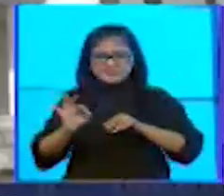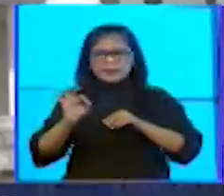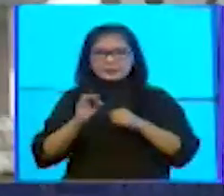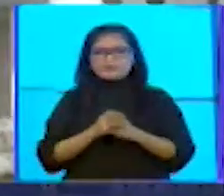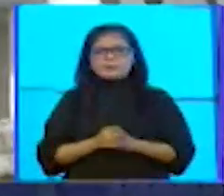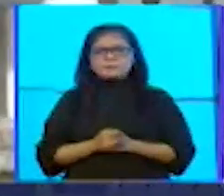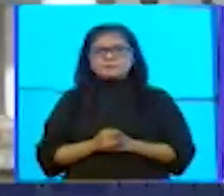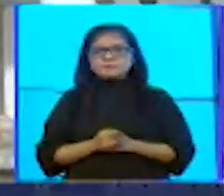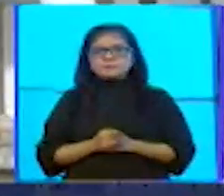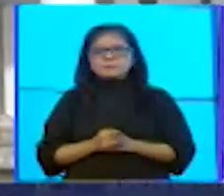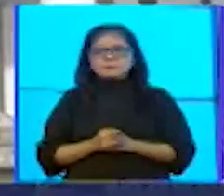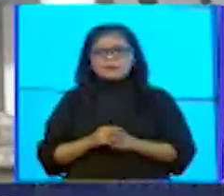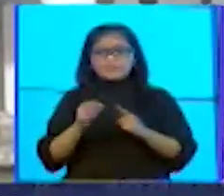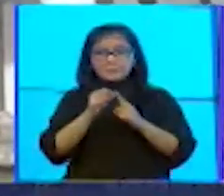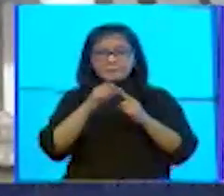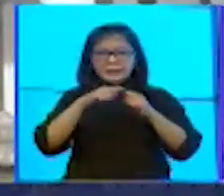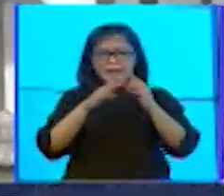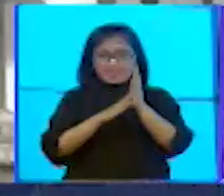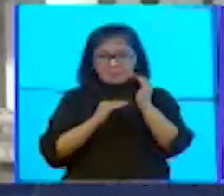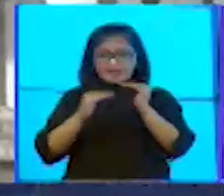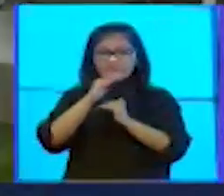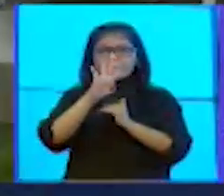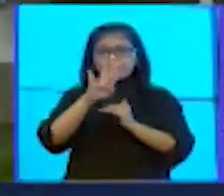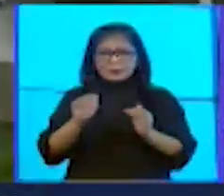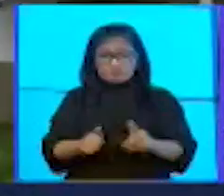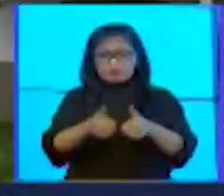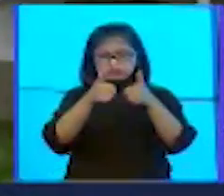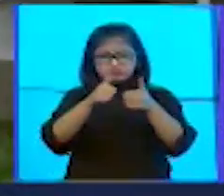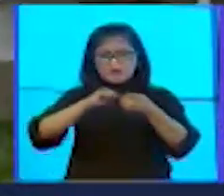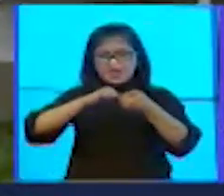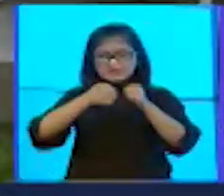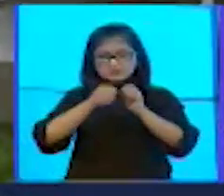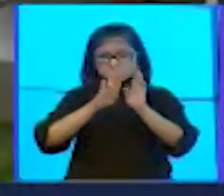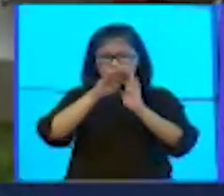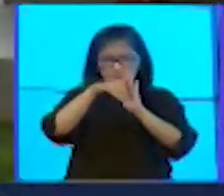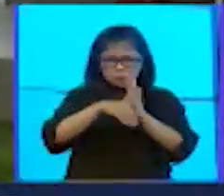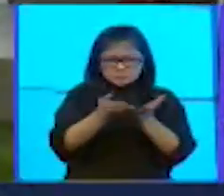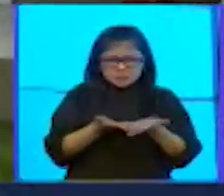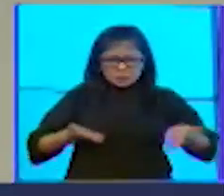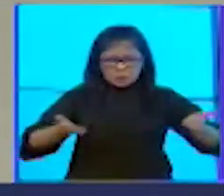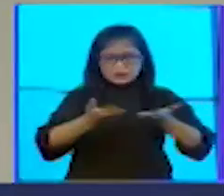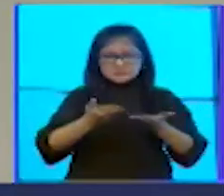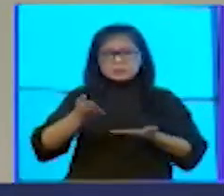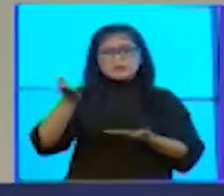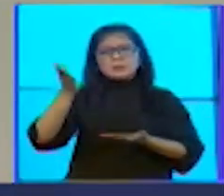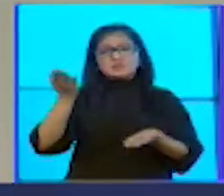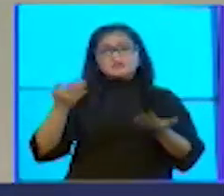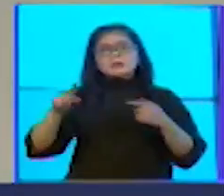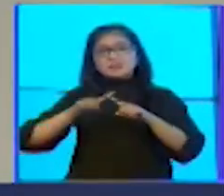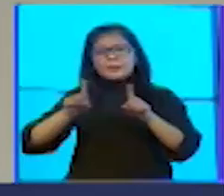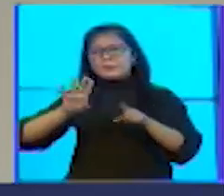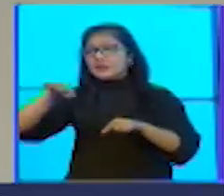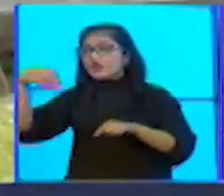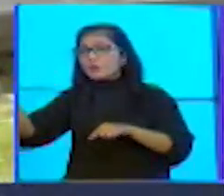Di saat penerapan PPKM level 4 sukses menurunkan kasus COVID-19 di sejumlah wilayah di Jawa Bali, nyatanya beberapa daerah di luar Jawa Bali justru